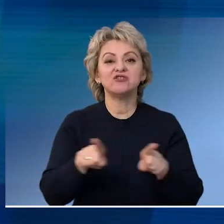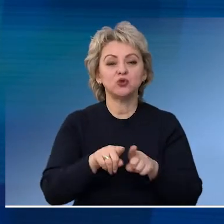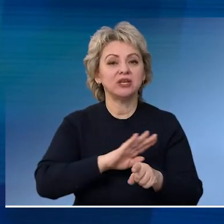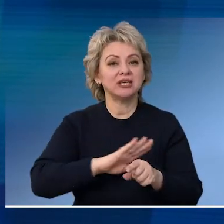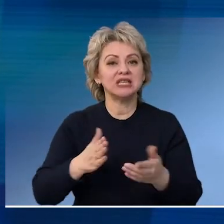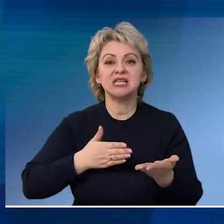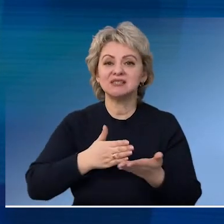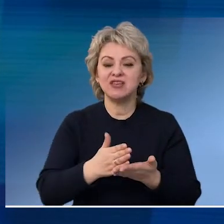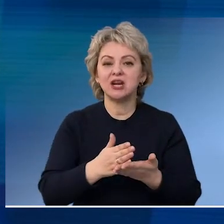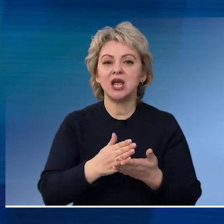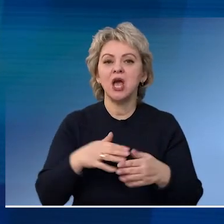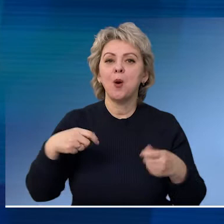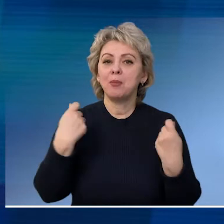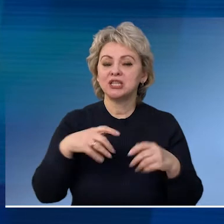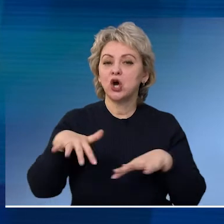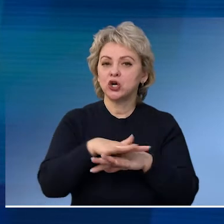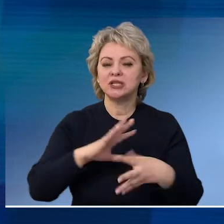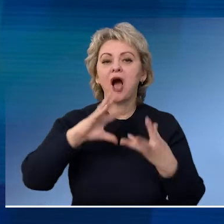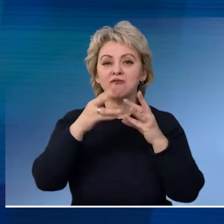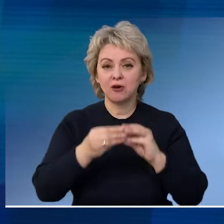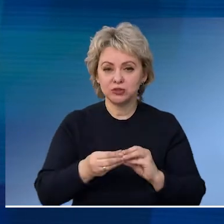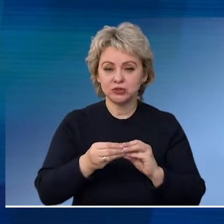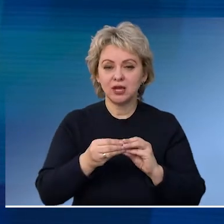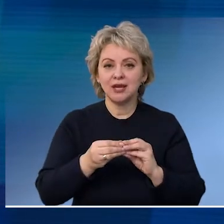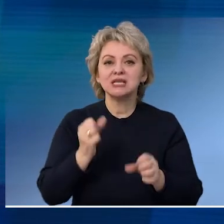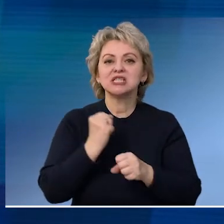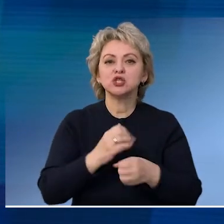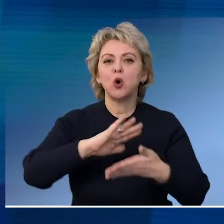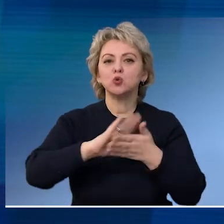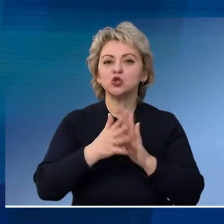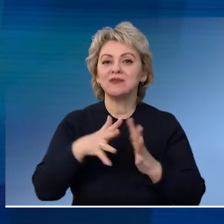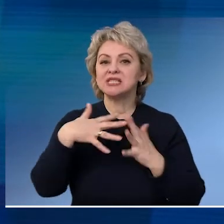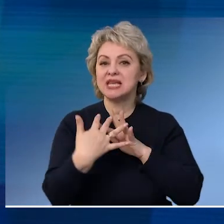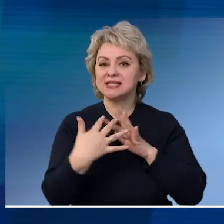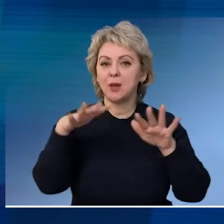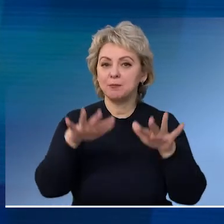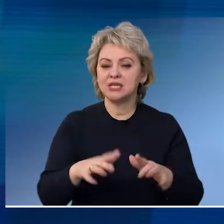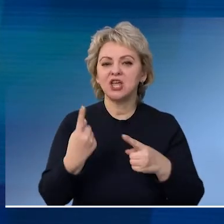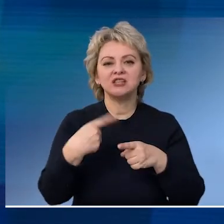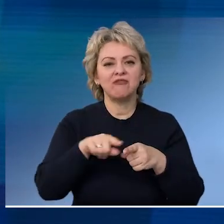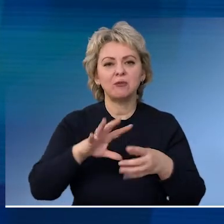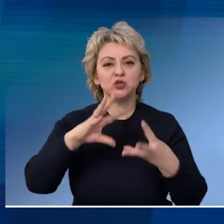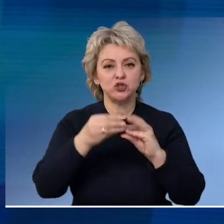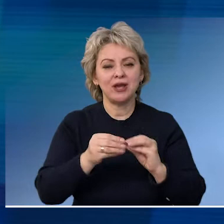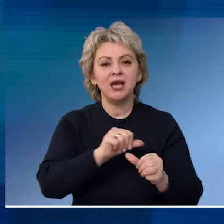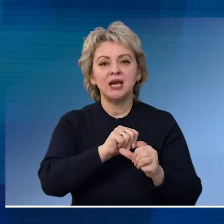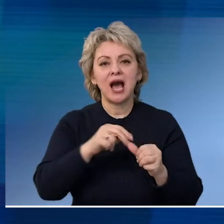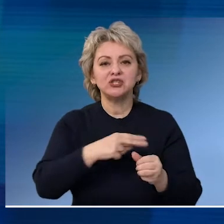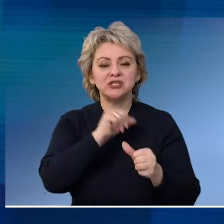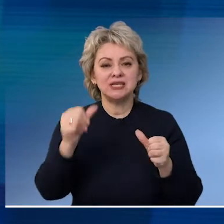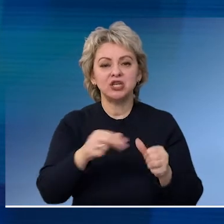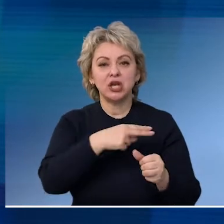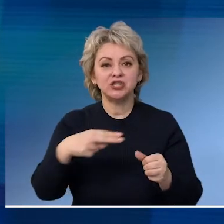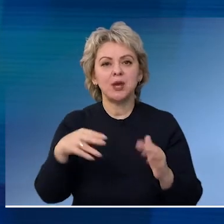наверное, все-таки не сферы потребительского рынка, а вообще создание условий в сельской местности. Это вообще отдельная тема,